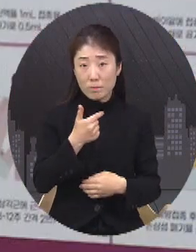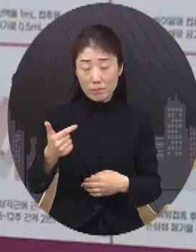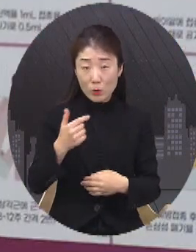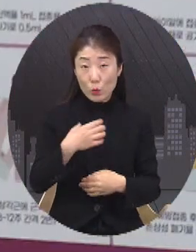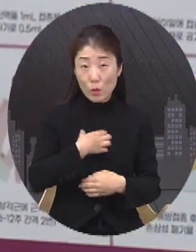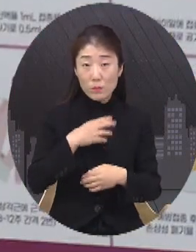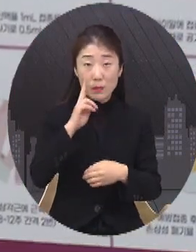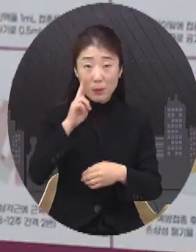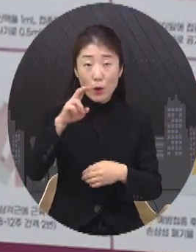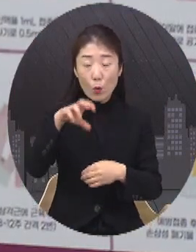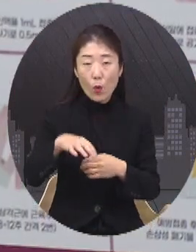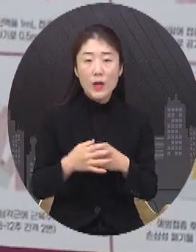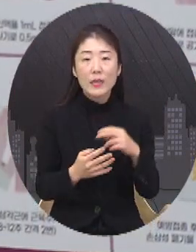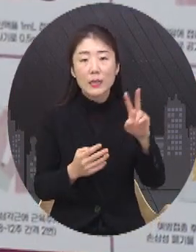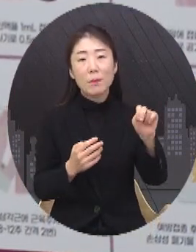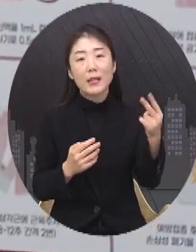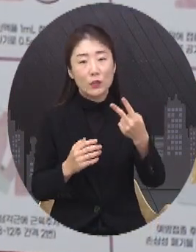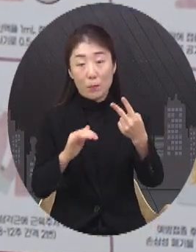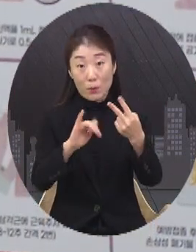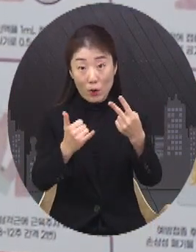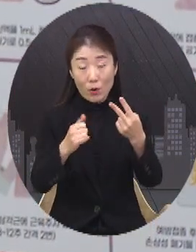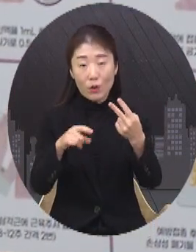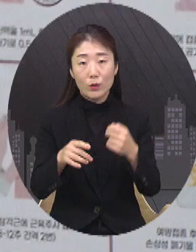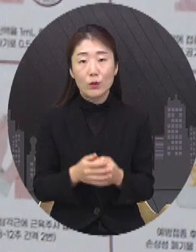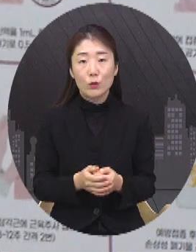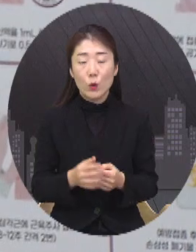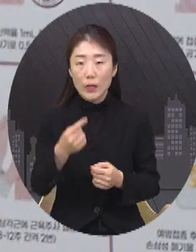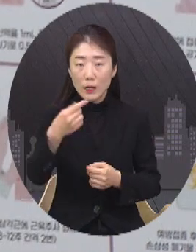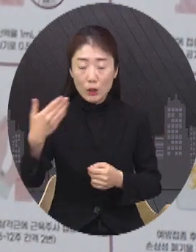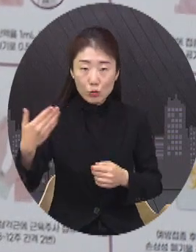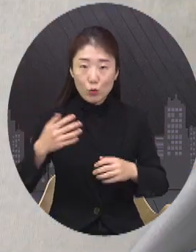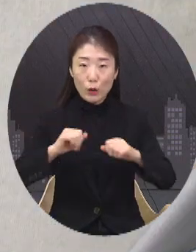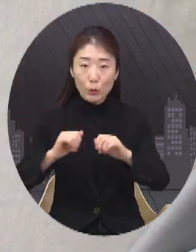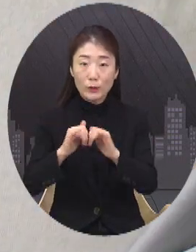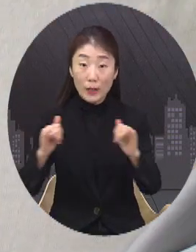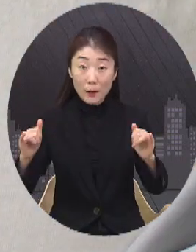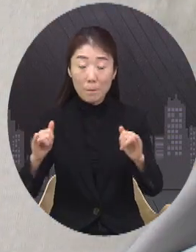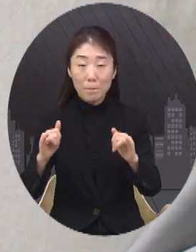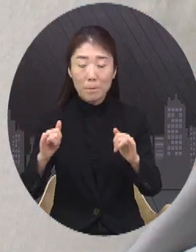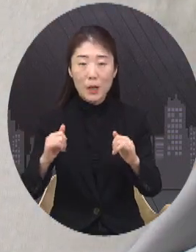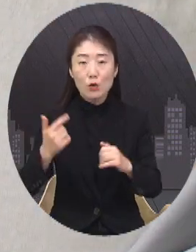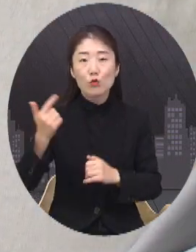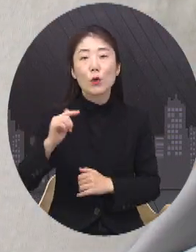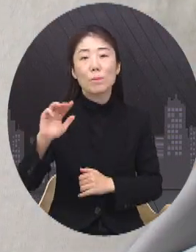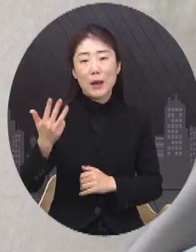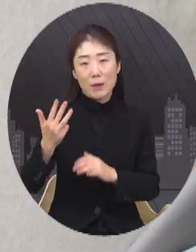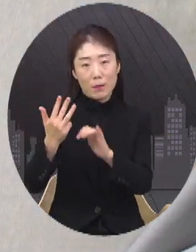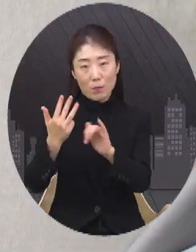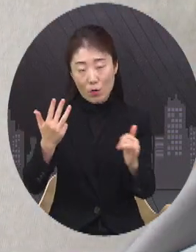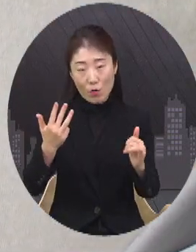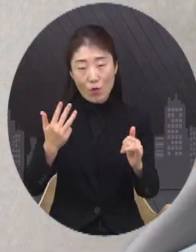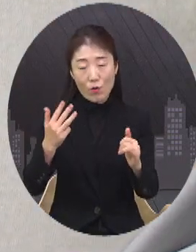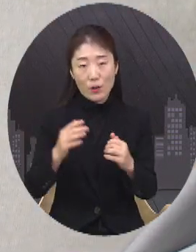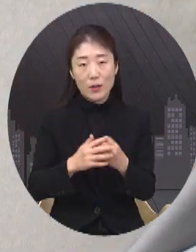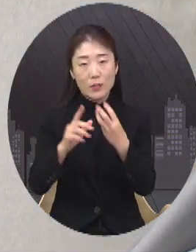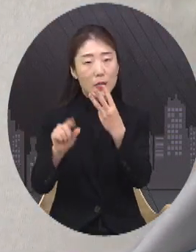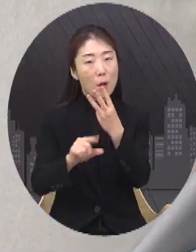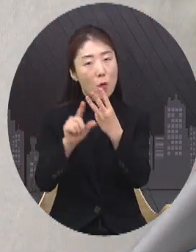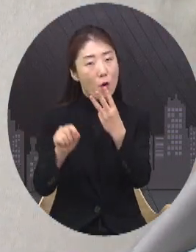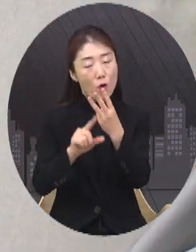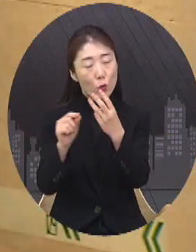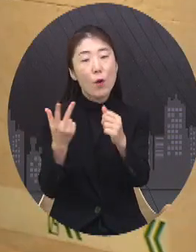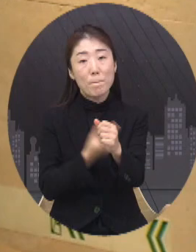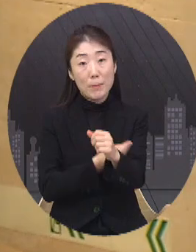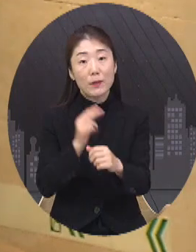종사자 2만 2천여명이 119 구급대 등 1차 대응 요원 6천 8백여 명 도 다음달 중 백신을